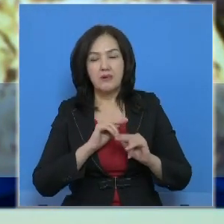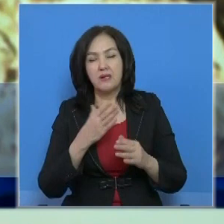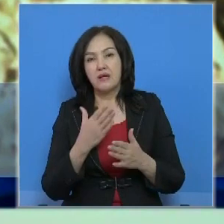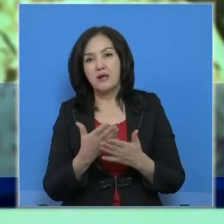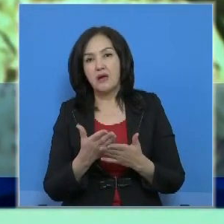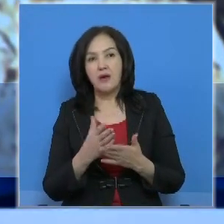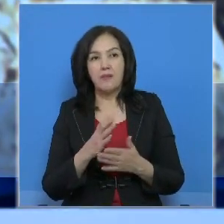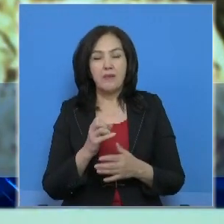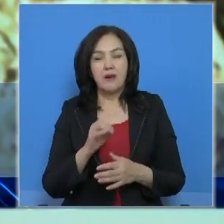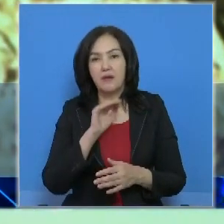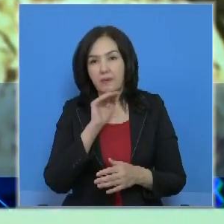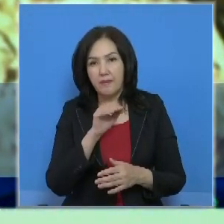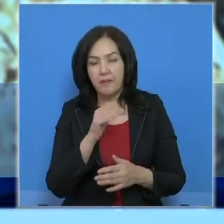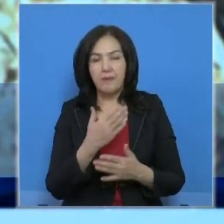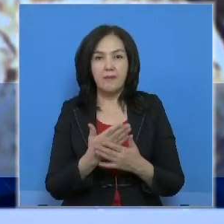значимую профессию.